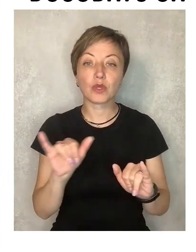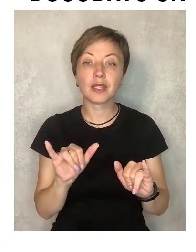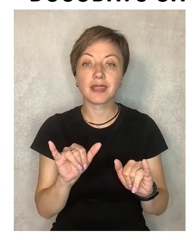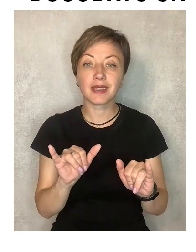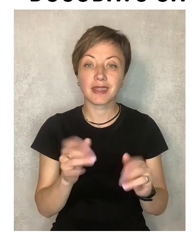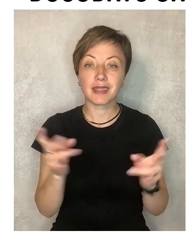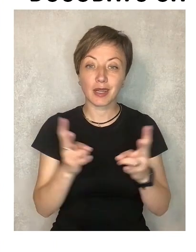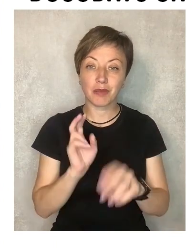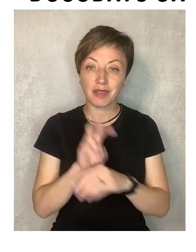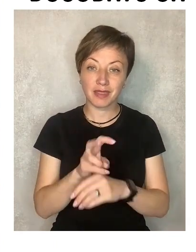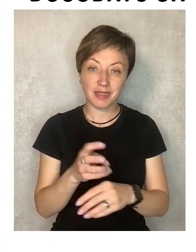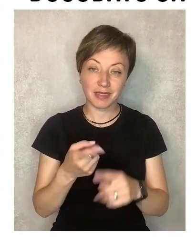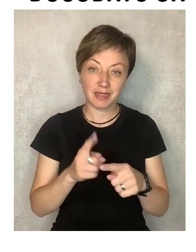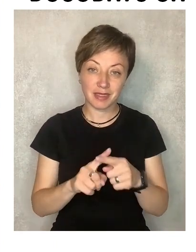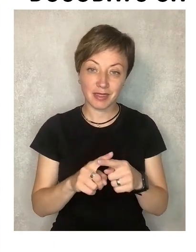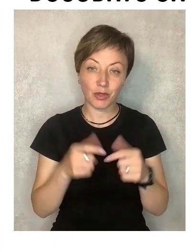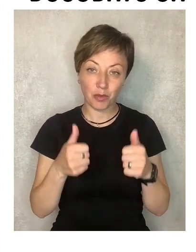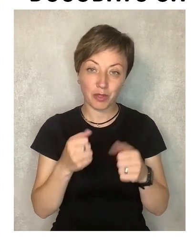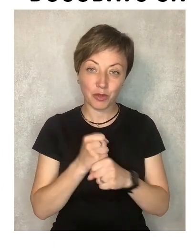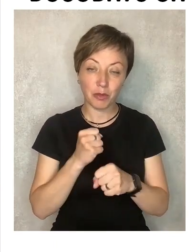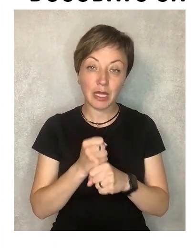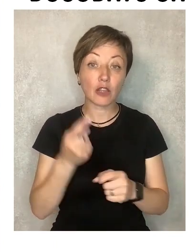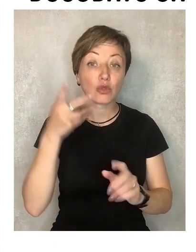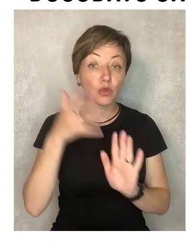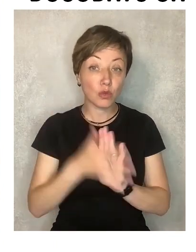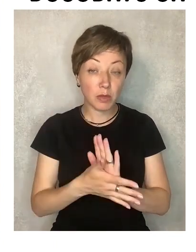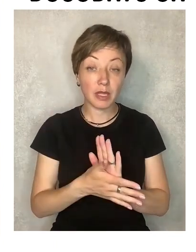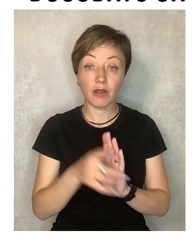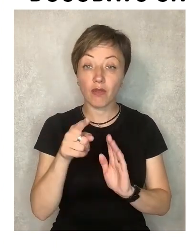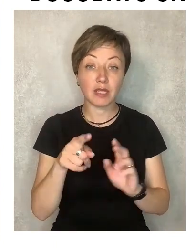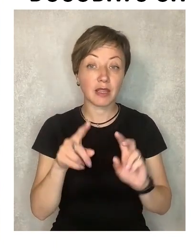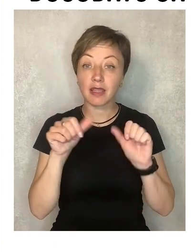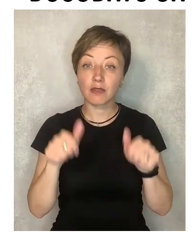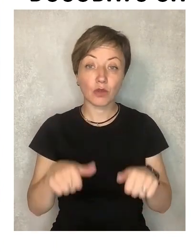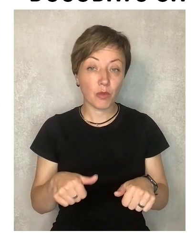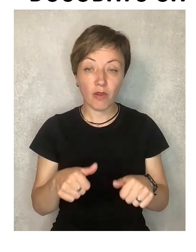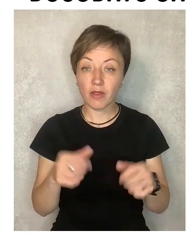ви можете це зробити добре. Якщо ви розумієте, що у вас не сформована адженда,